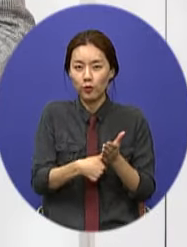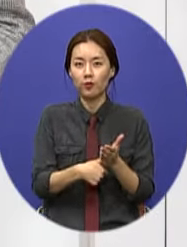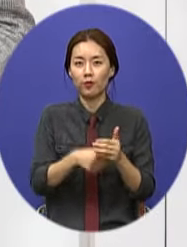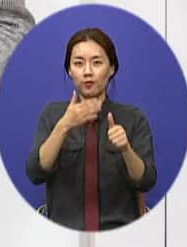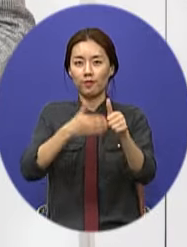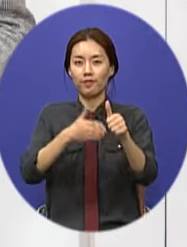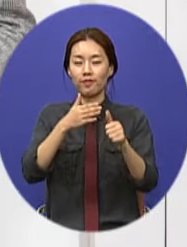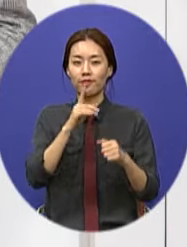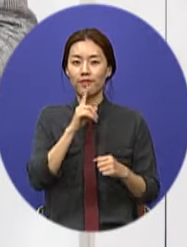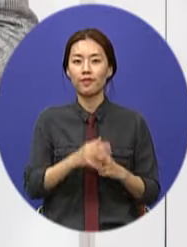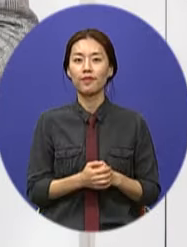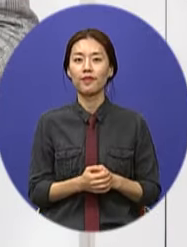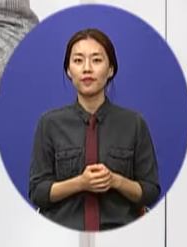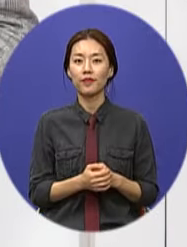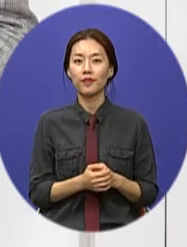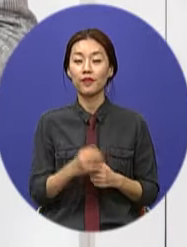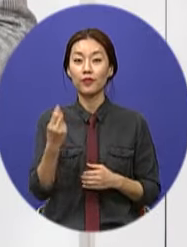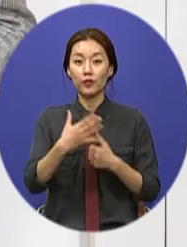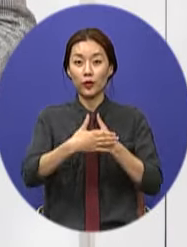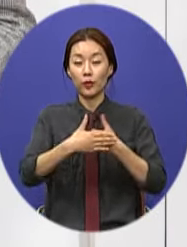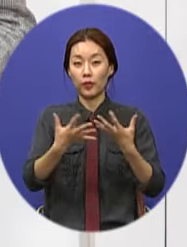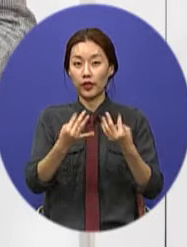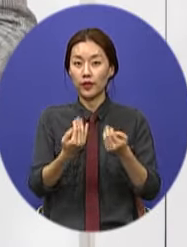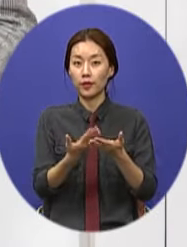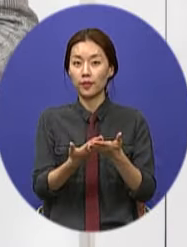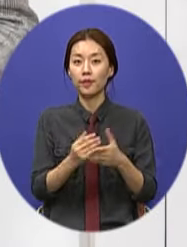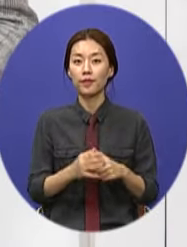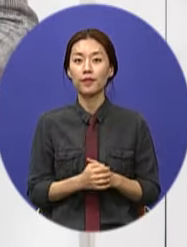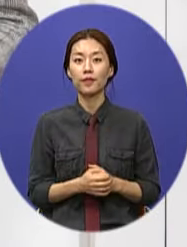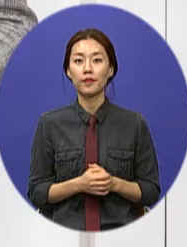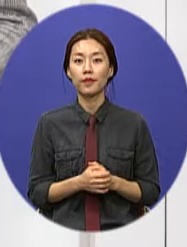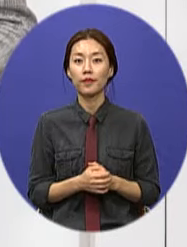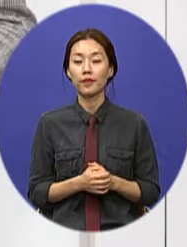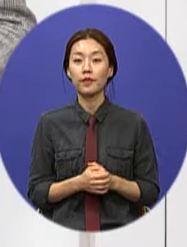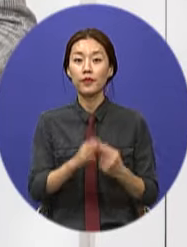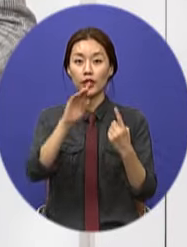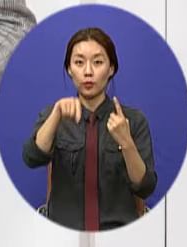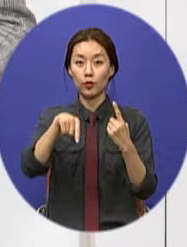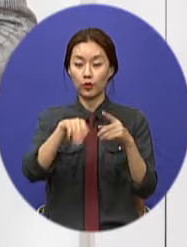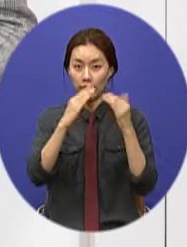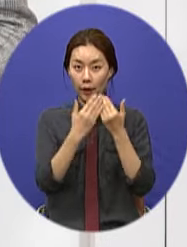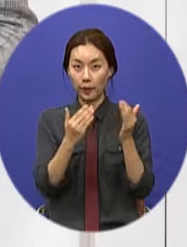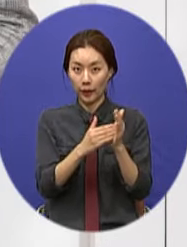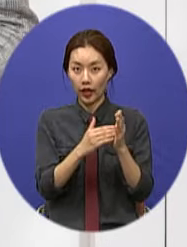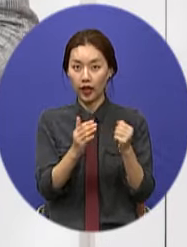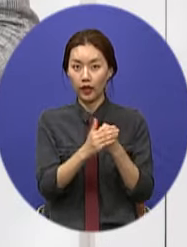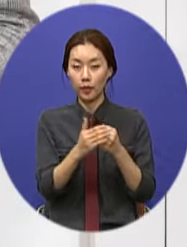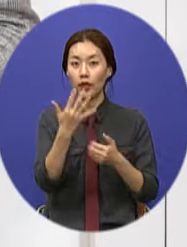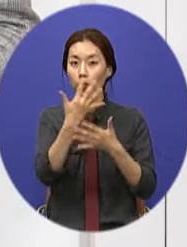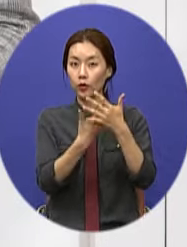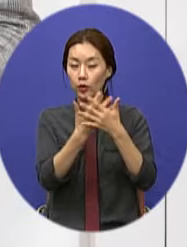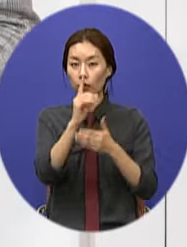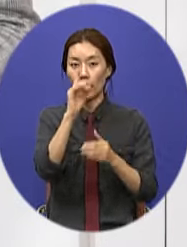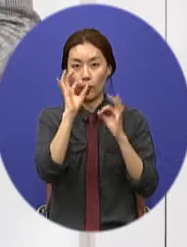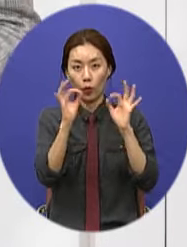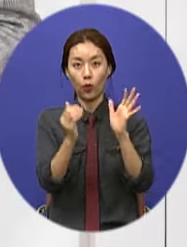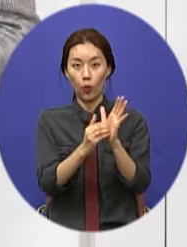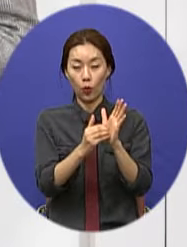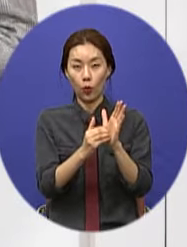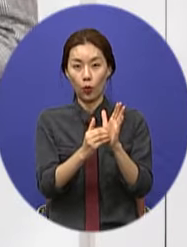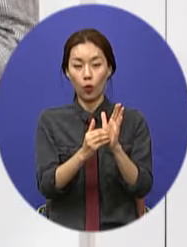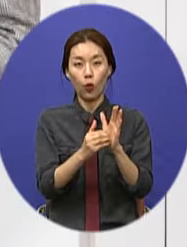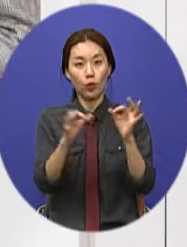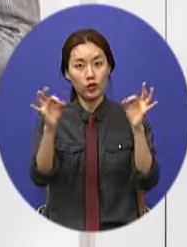그 전화 많이 좀 해주시고요. 더 응원 네. 많이 해주시길 바랍니다. 네. 자, 전반전 달렸으니까 저희는 뮤직비디오 한편 보고 그리고 퀴즈.